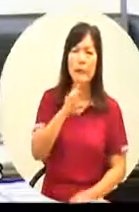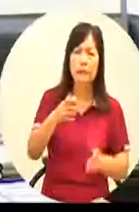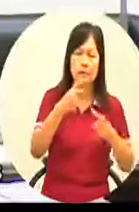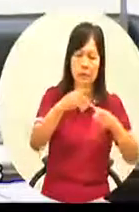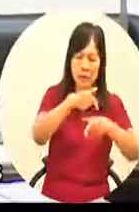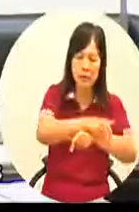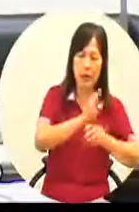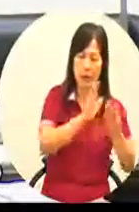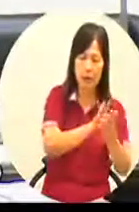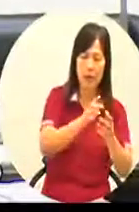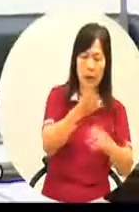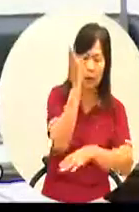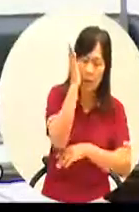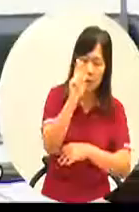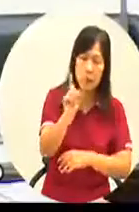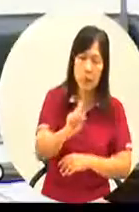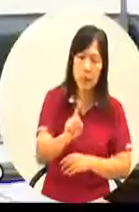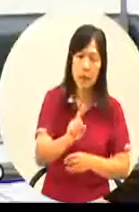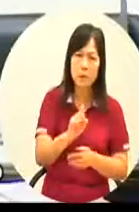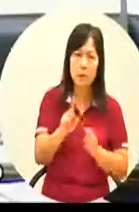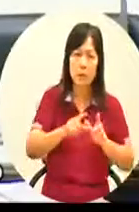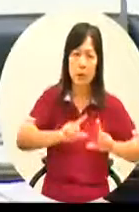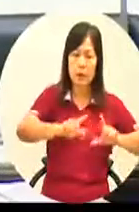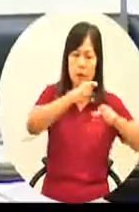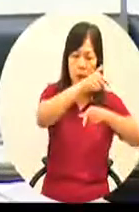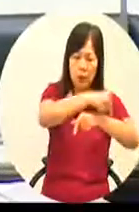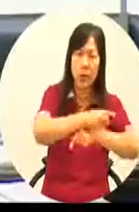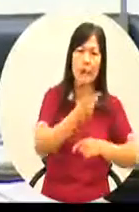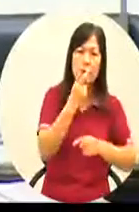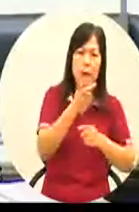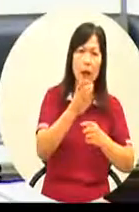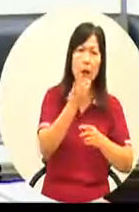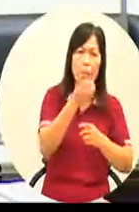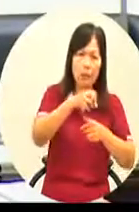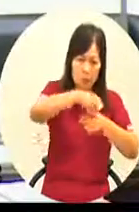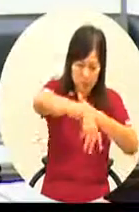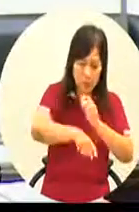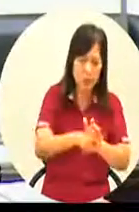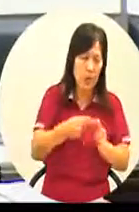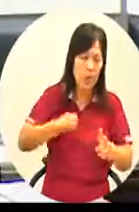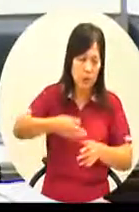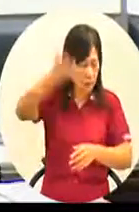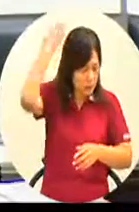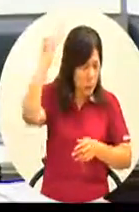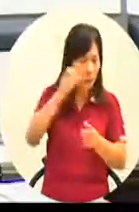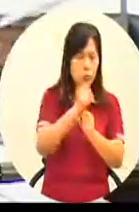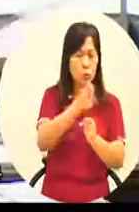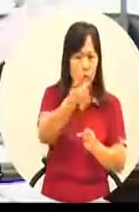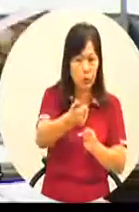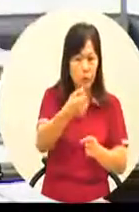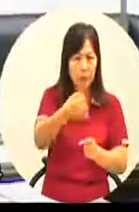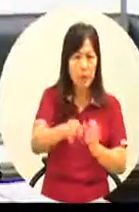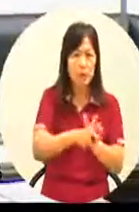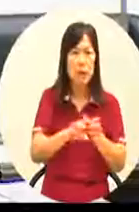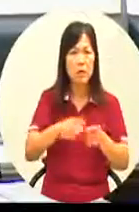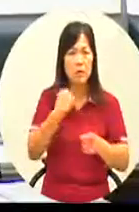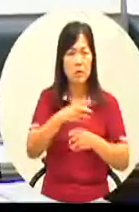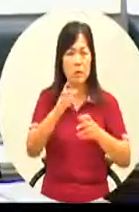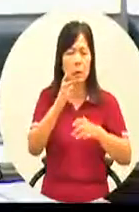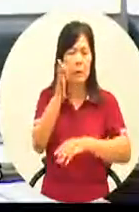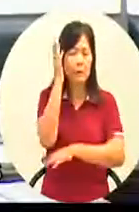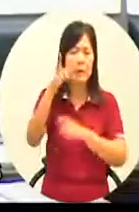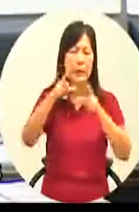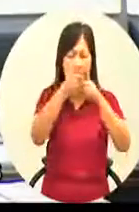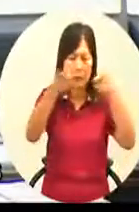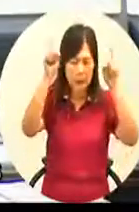政策，甚至一些东南亚语系的哈，以前看了不好哈，我们政大也有叫做东方语文学系、东语